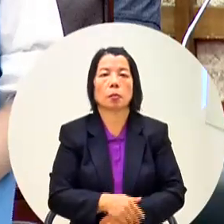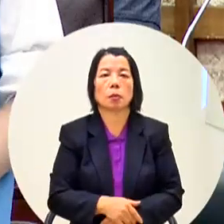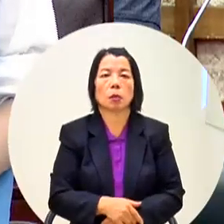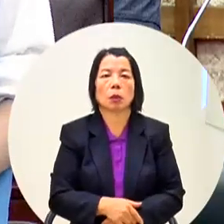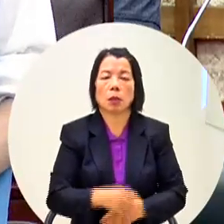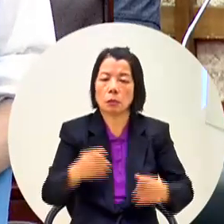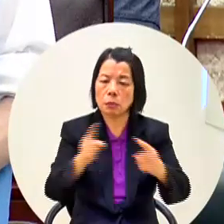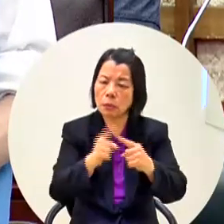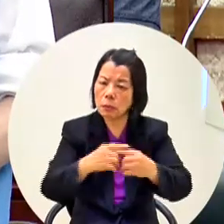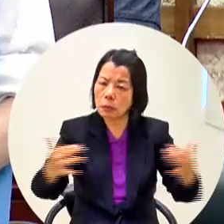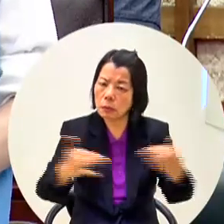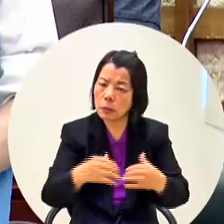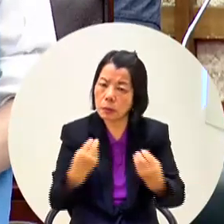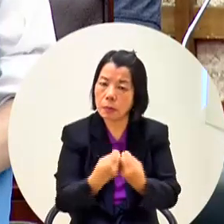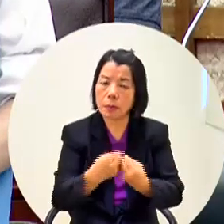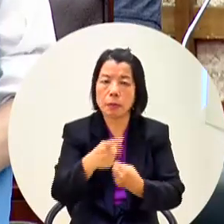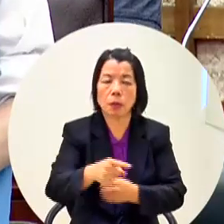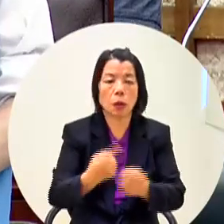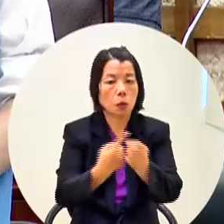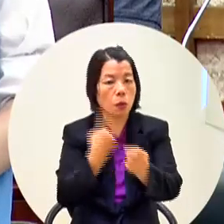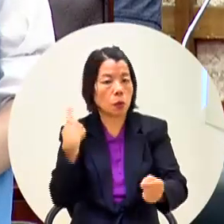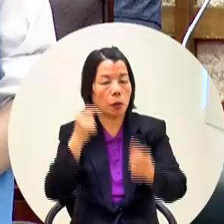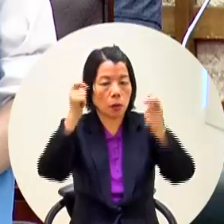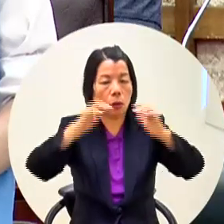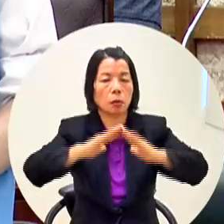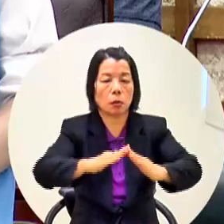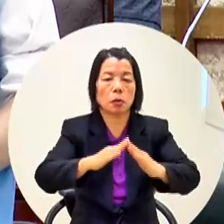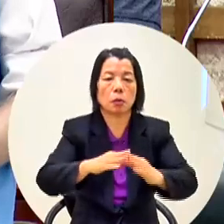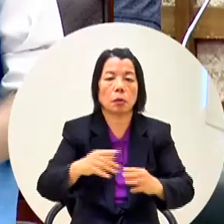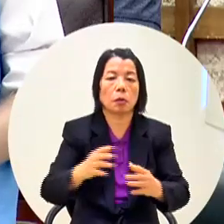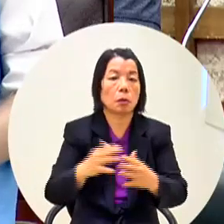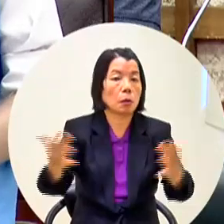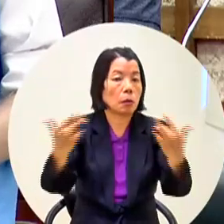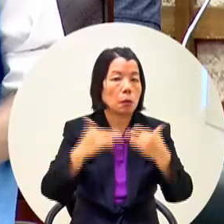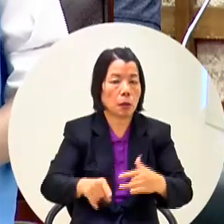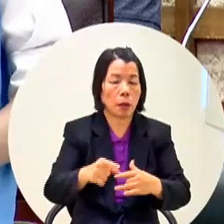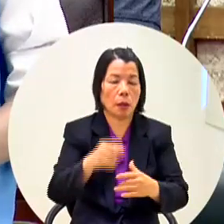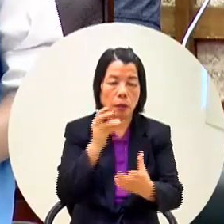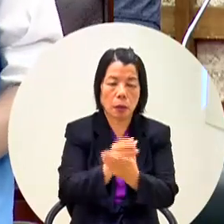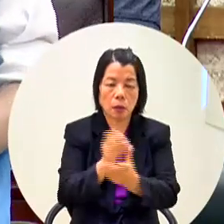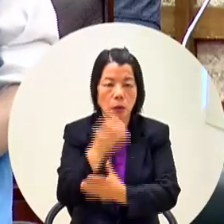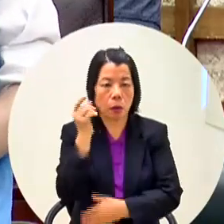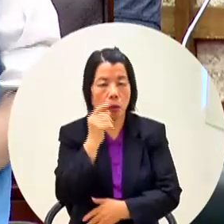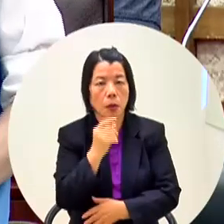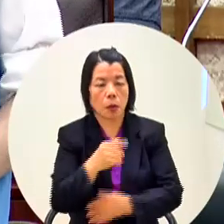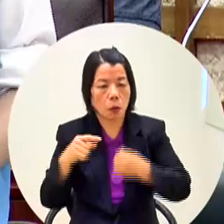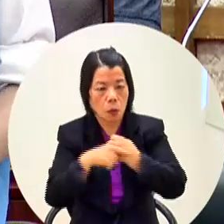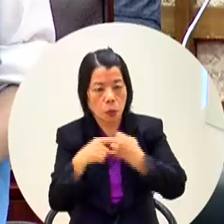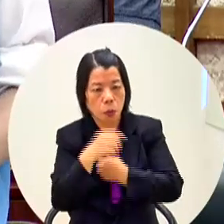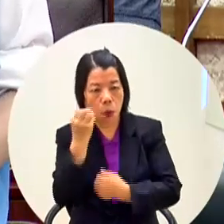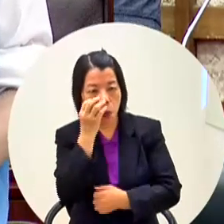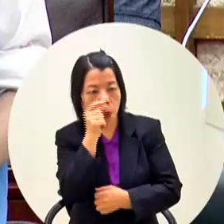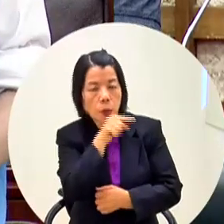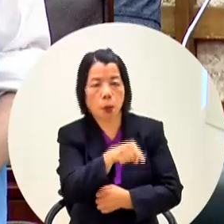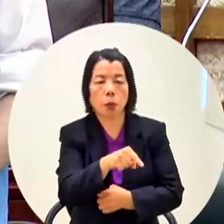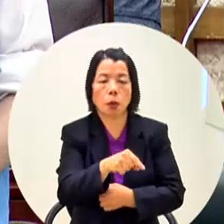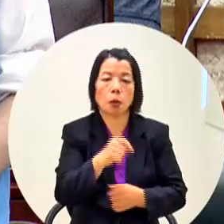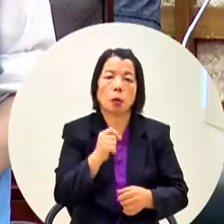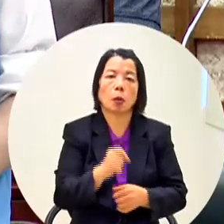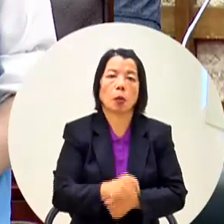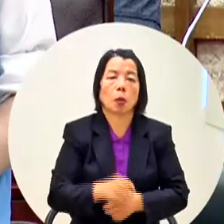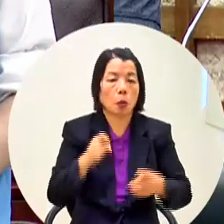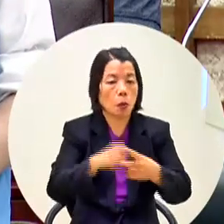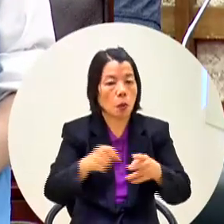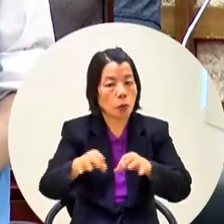金议员报告。去年高雄市来考察高雄市的投资环境的工商团体非常的